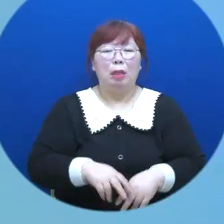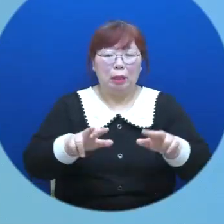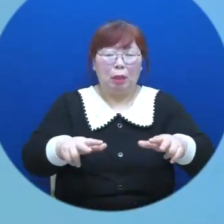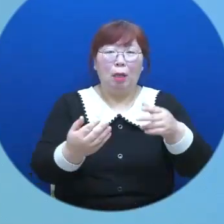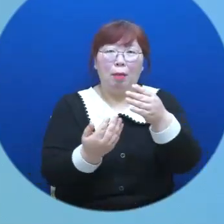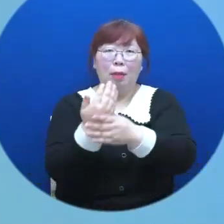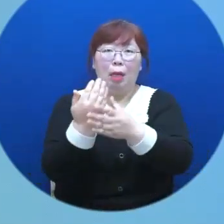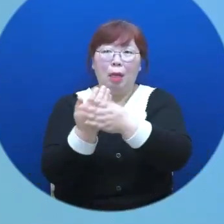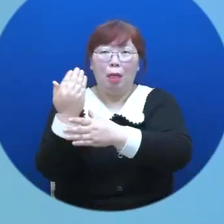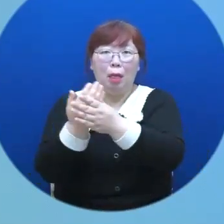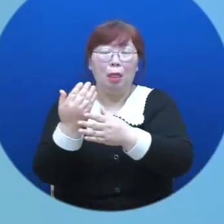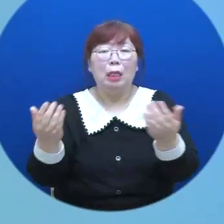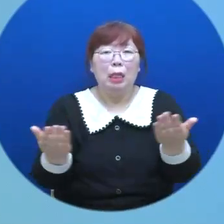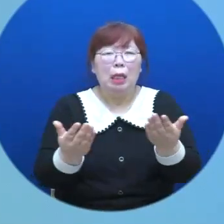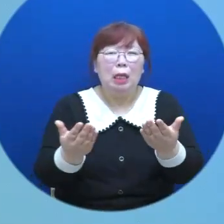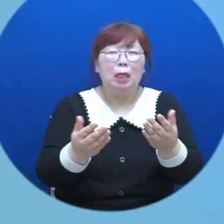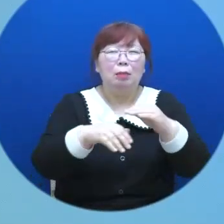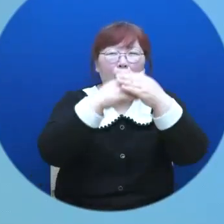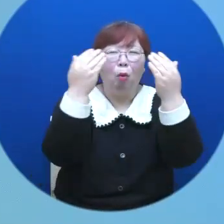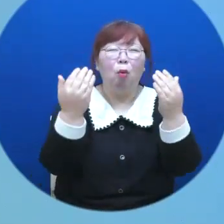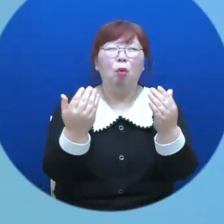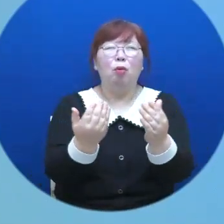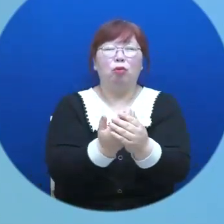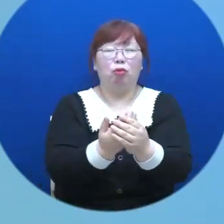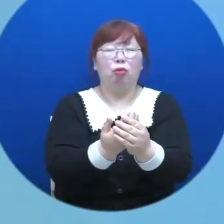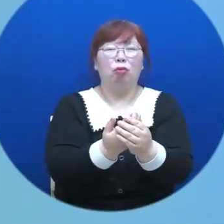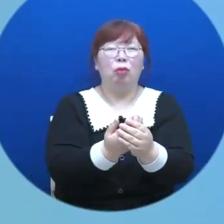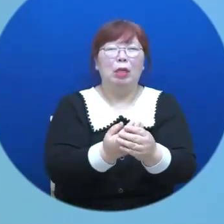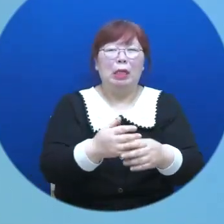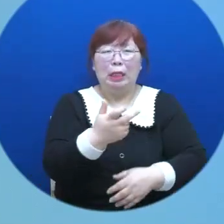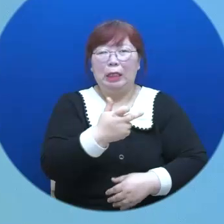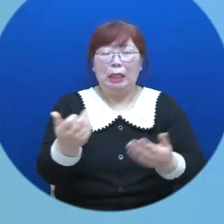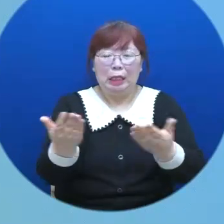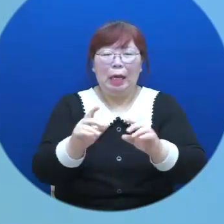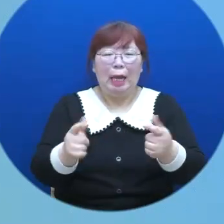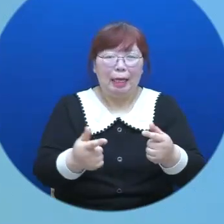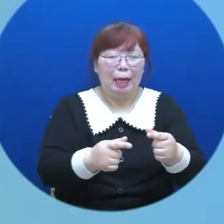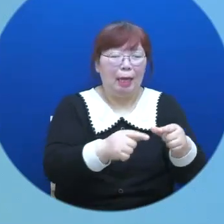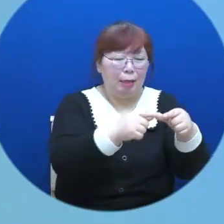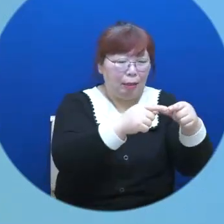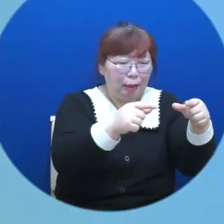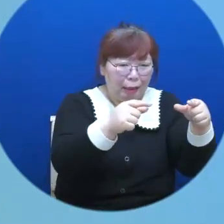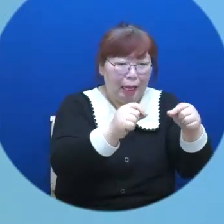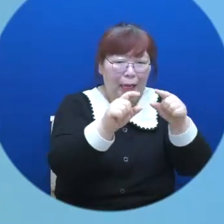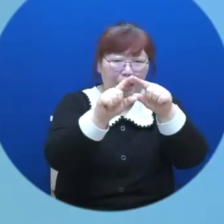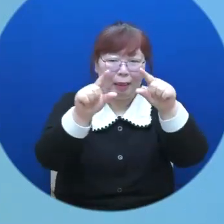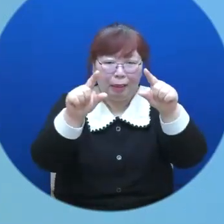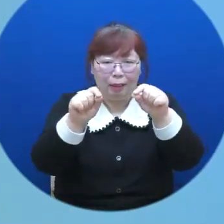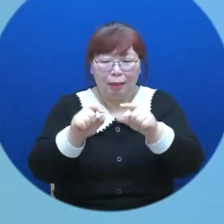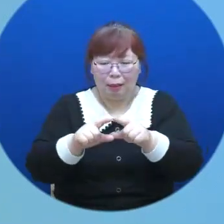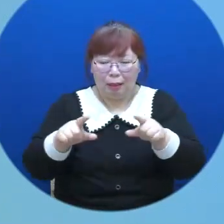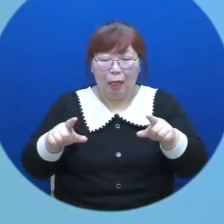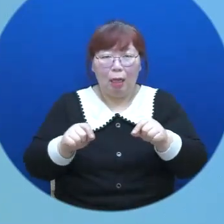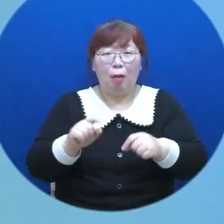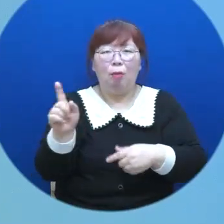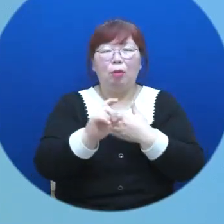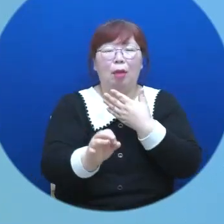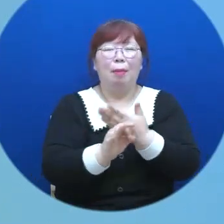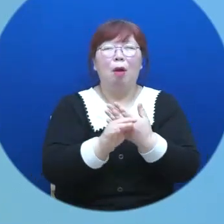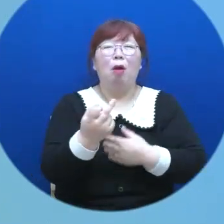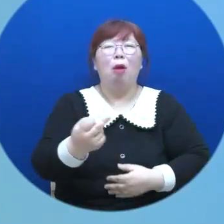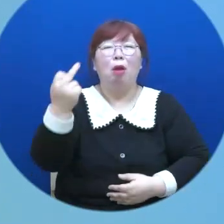다 파편이에요. 조각들이에요. 형들에게 무시당하는 조각, 구덩이에 집어넣는